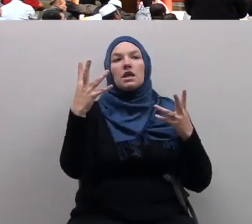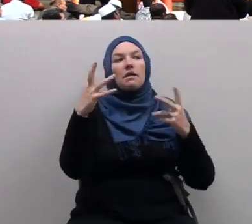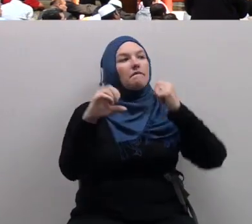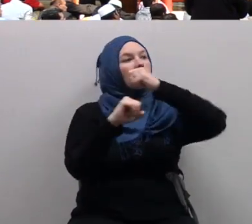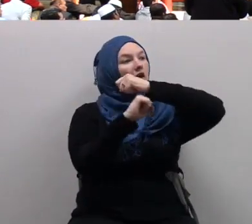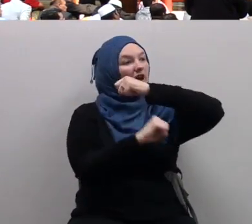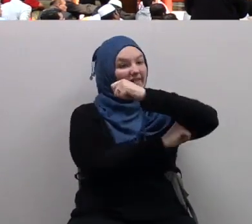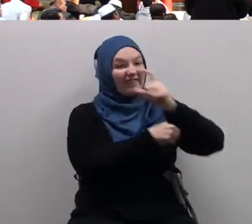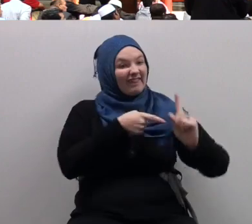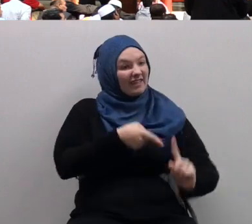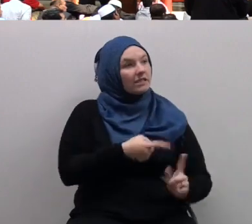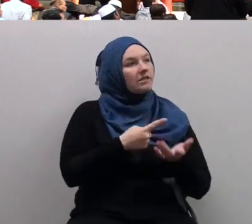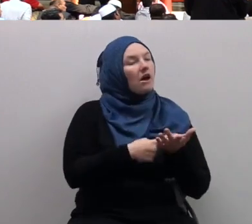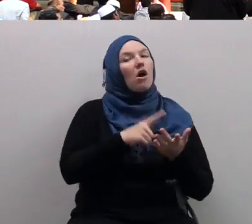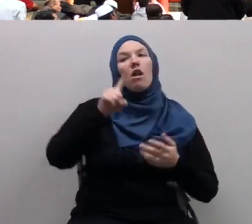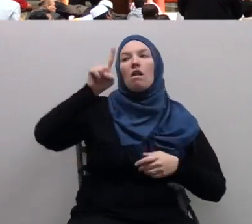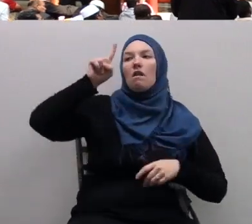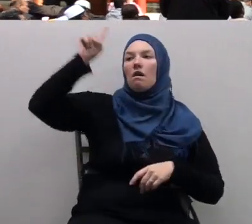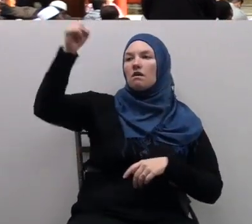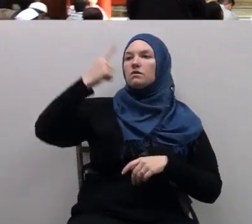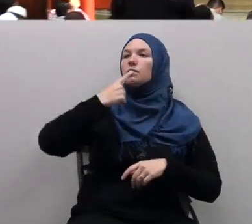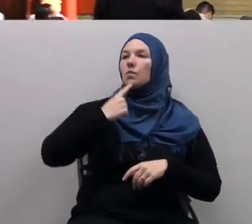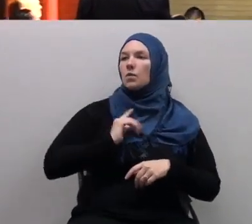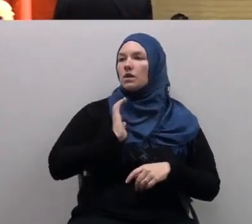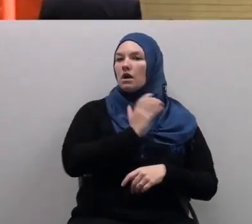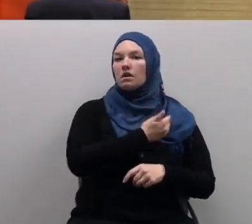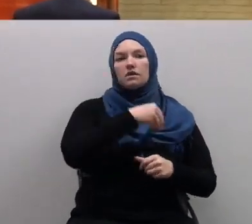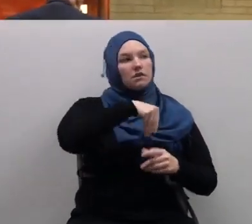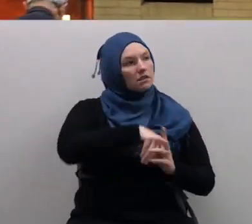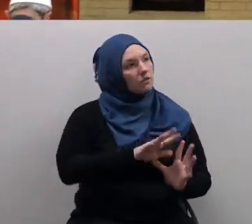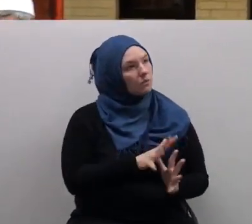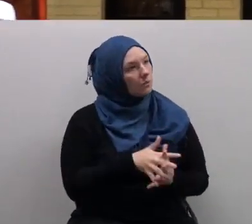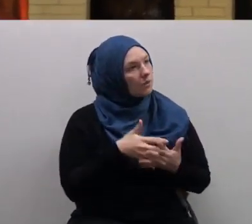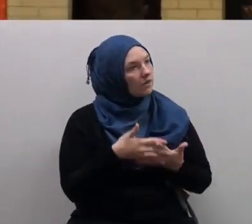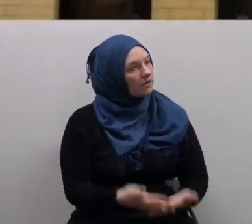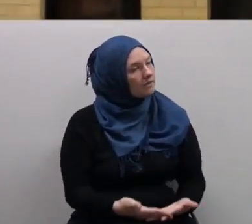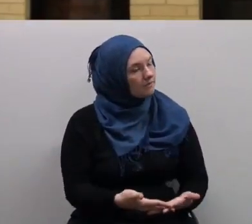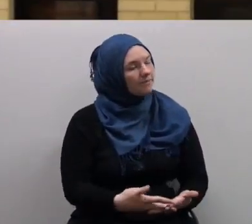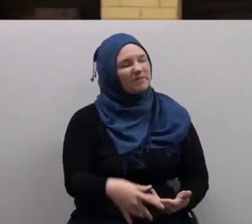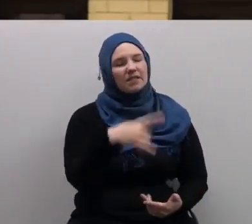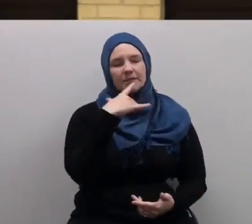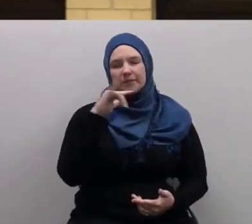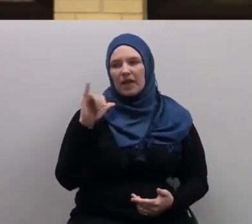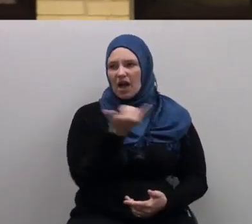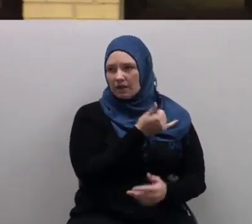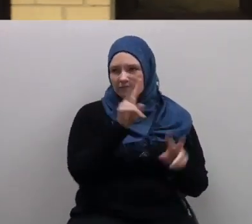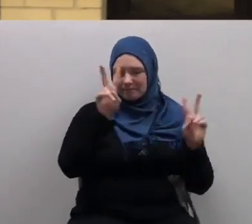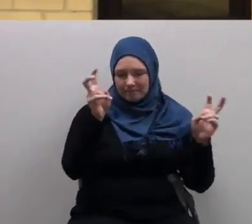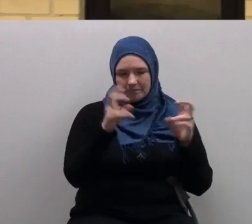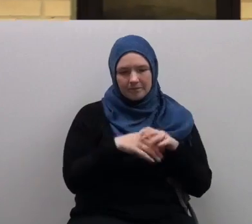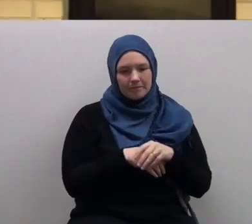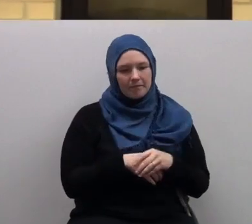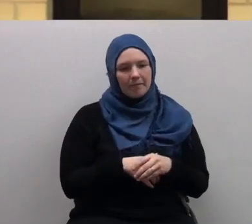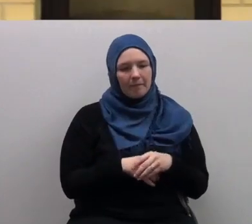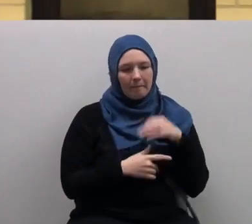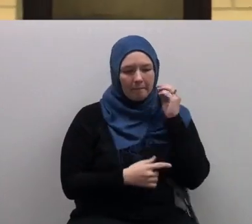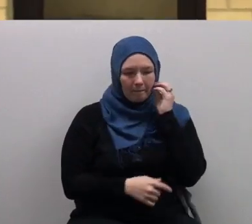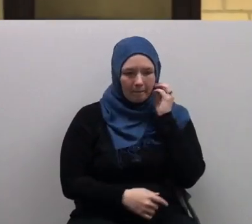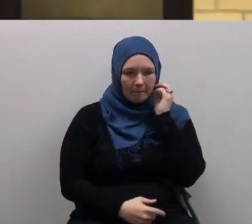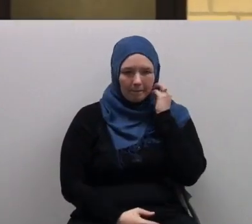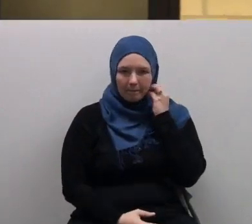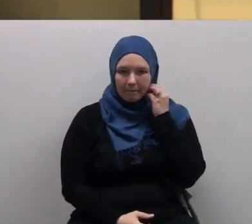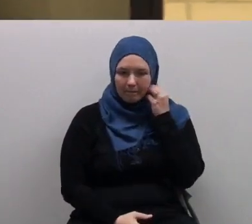is, Allah told us in the Quran, إِنَّ اللَّهَ لَا يَظْلِمُ النَّاسَ